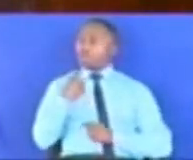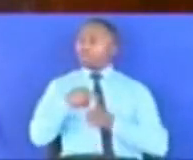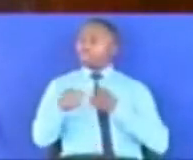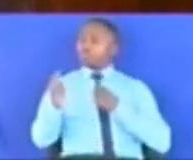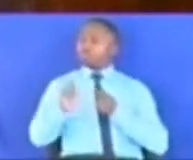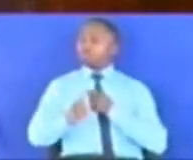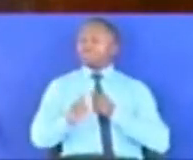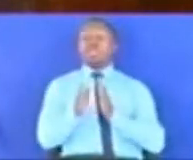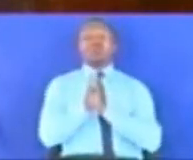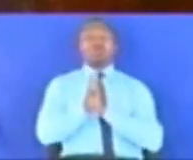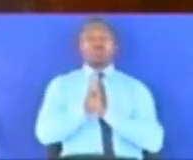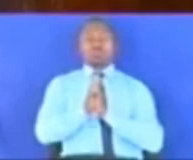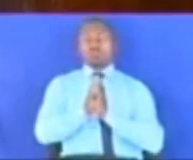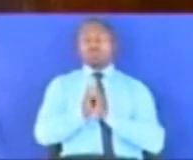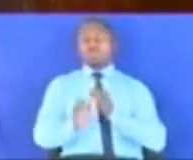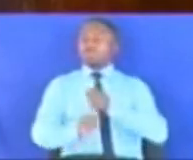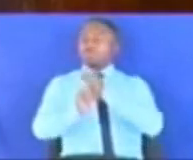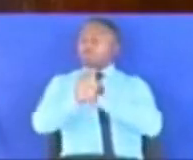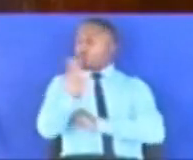Nakushukuru mheshimiwa spika, naunga mkono hoja.